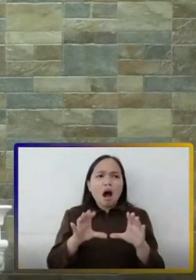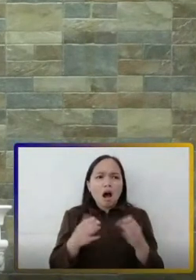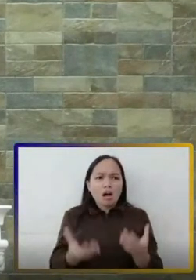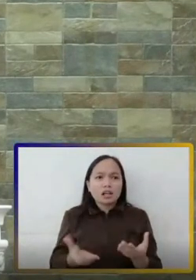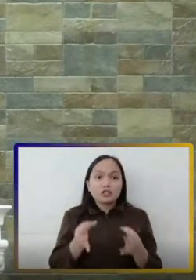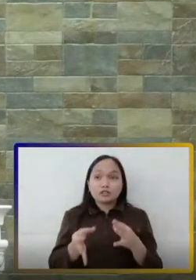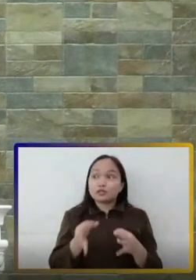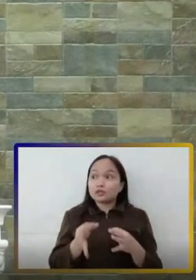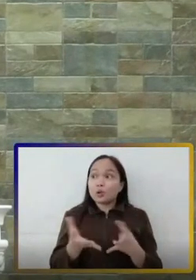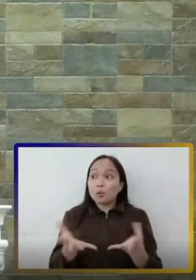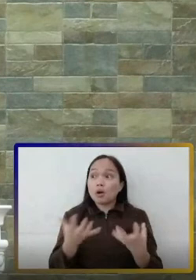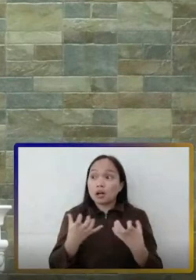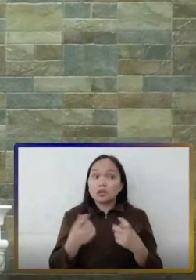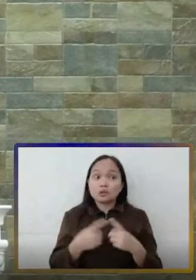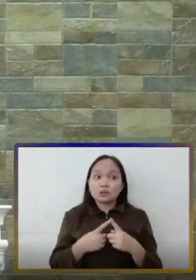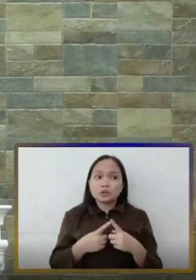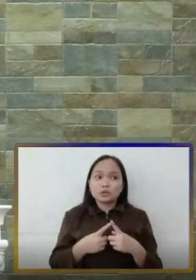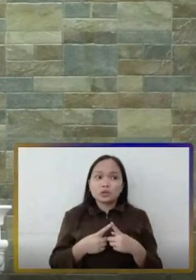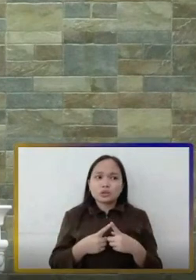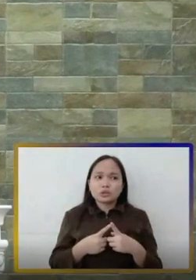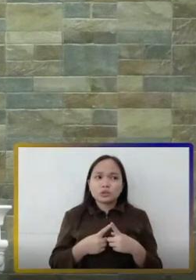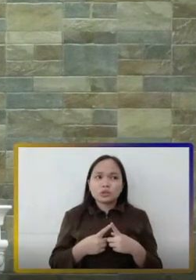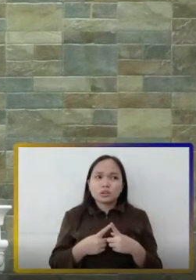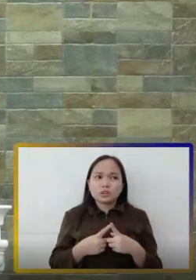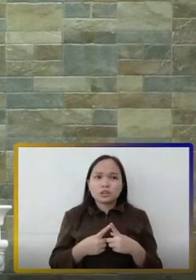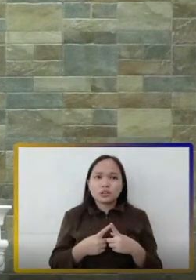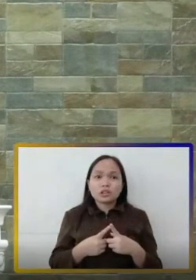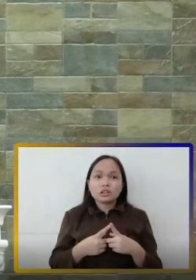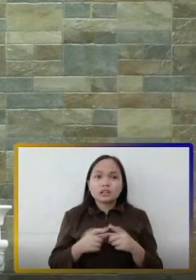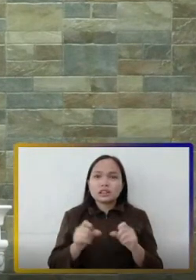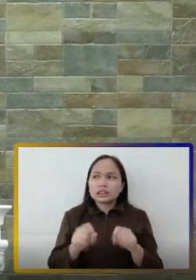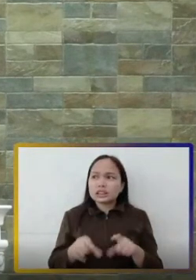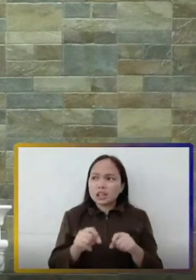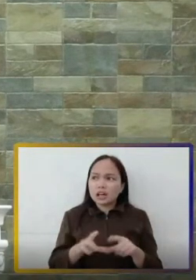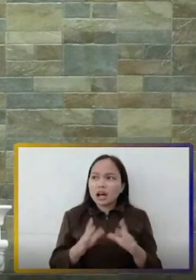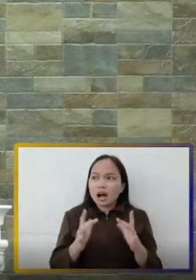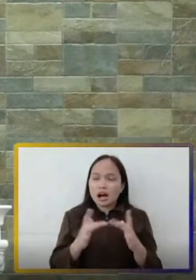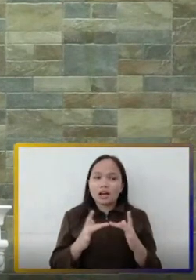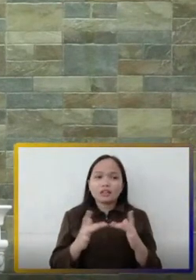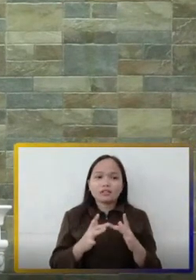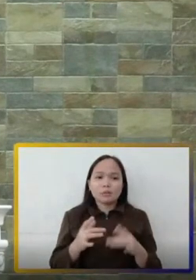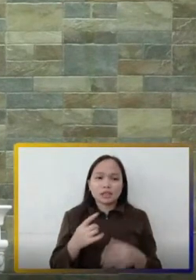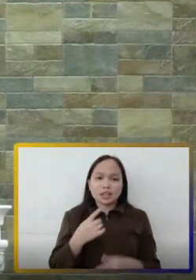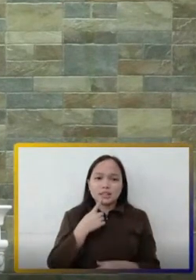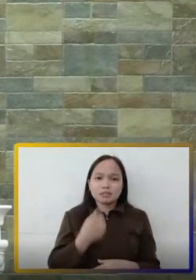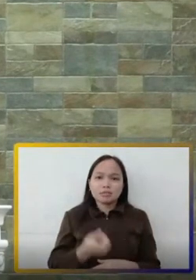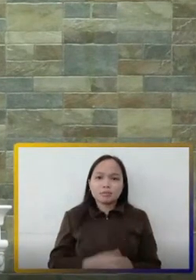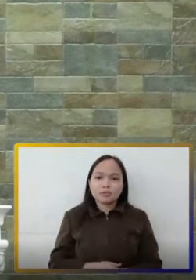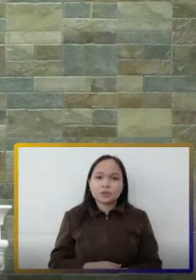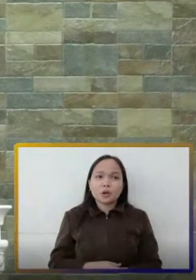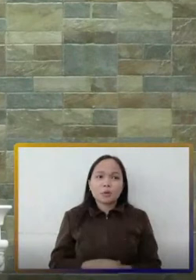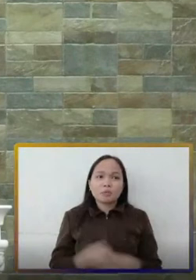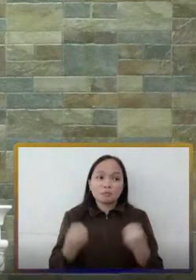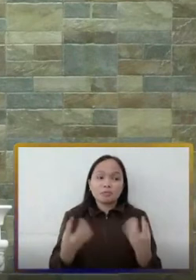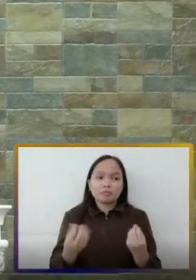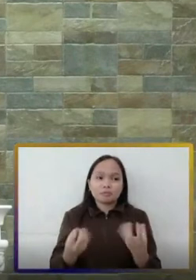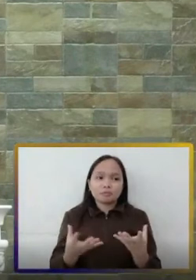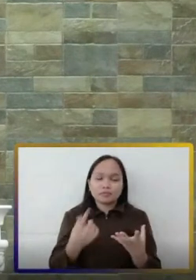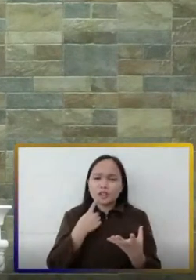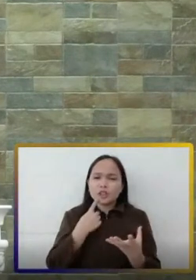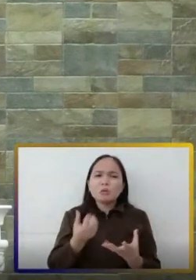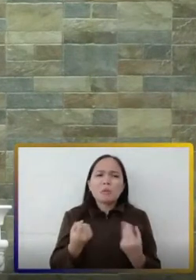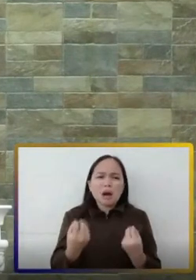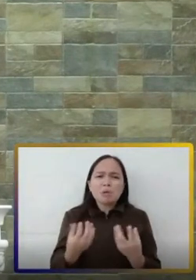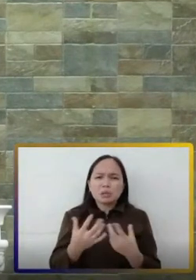pharma, you know, i-online at magsasabing may COVID, you know, tatakutin ang mga tao. So